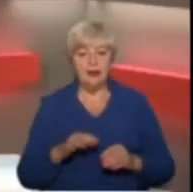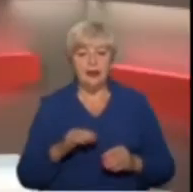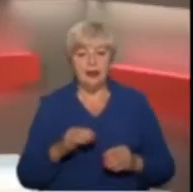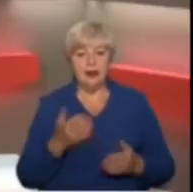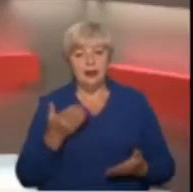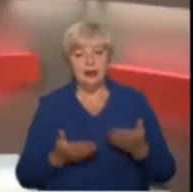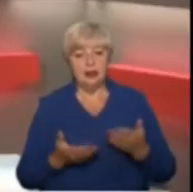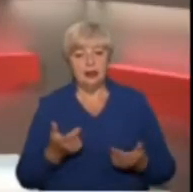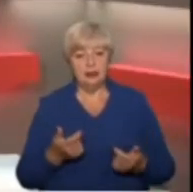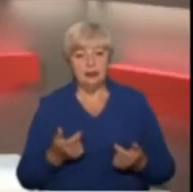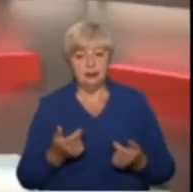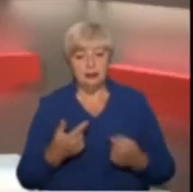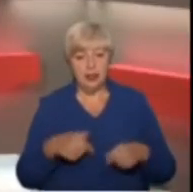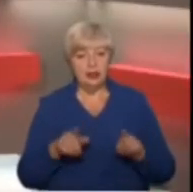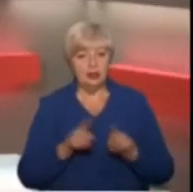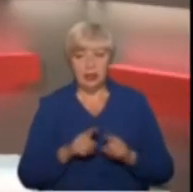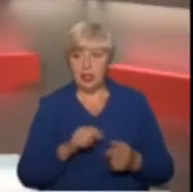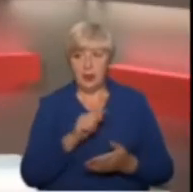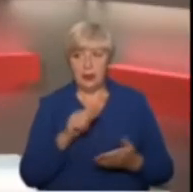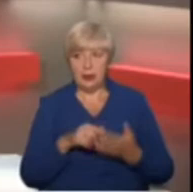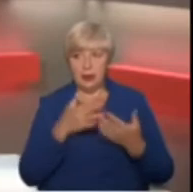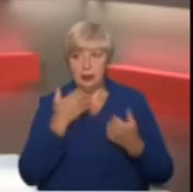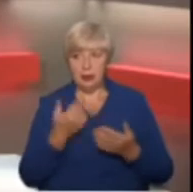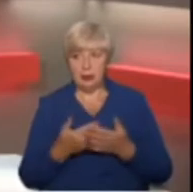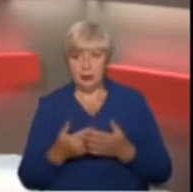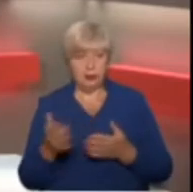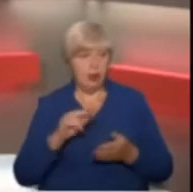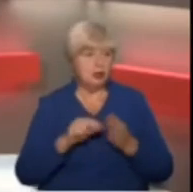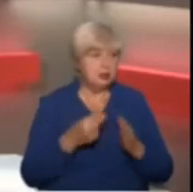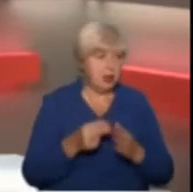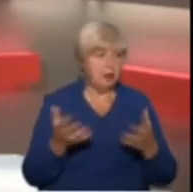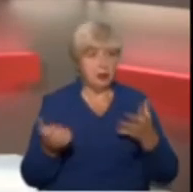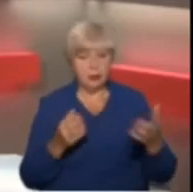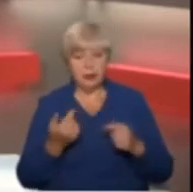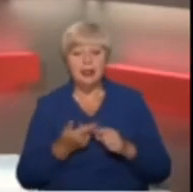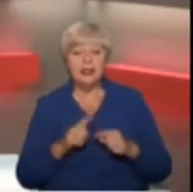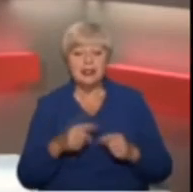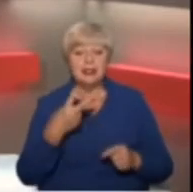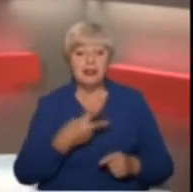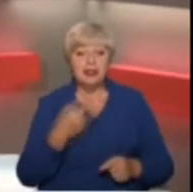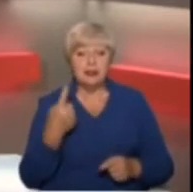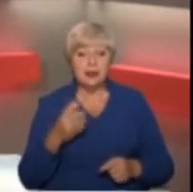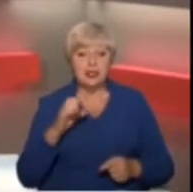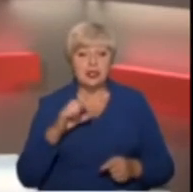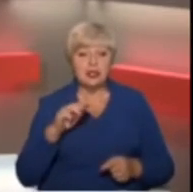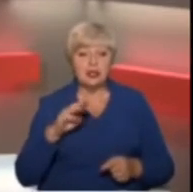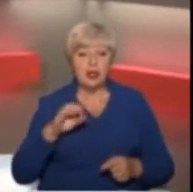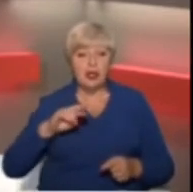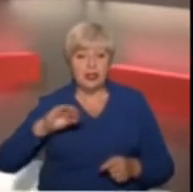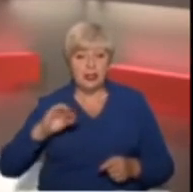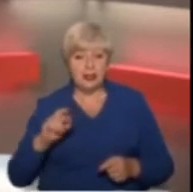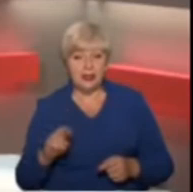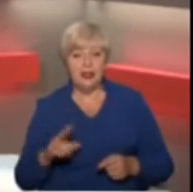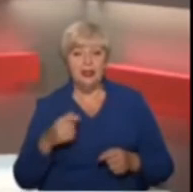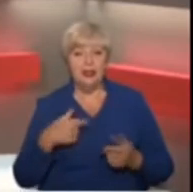отримуємо справки, таких же ж питань нема, і це зручно, і це вже 21 століття, треба до цього переходити, треба йти